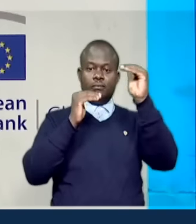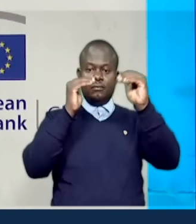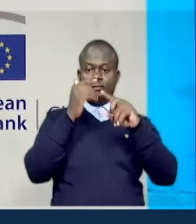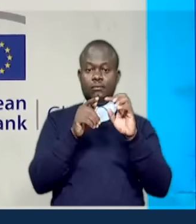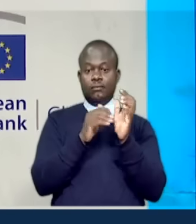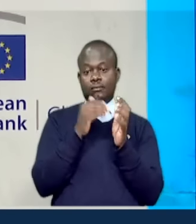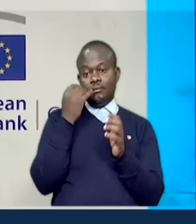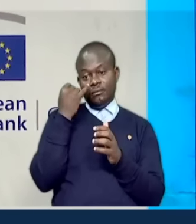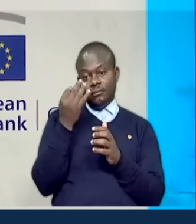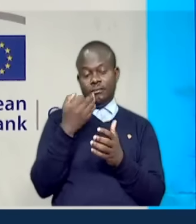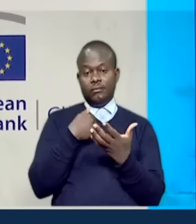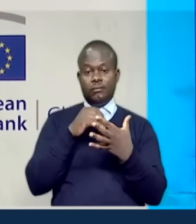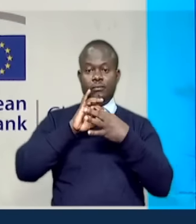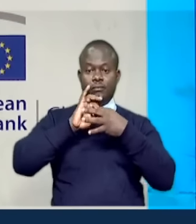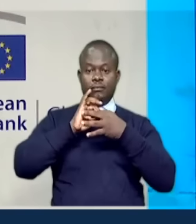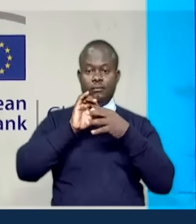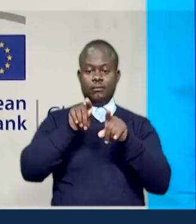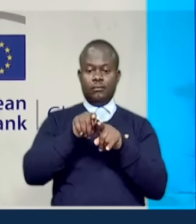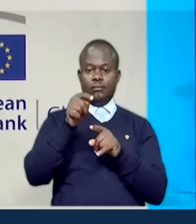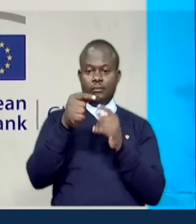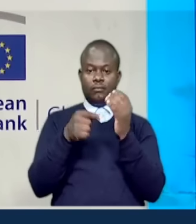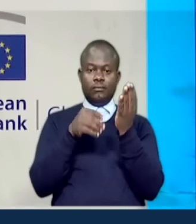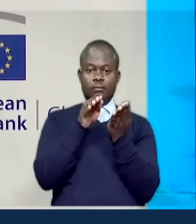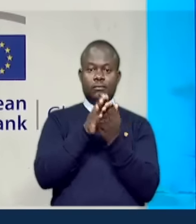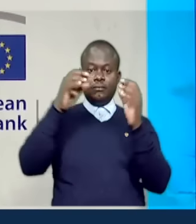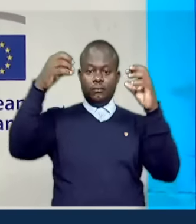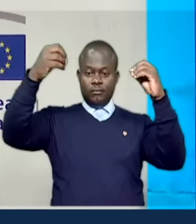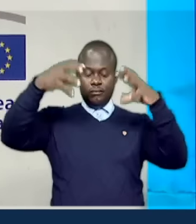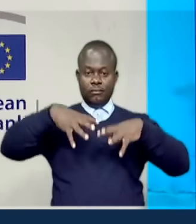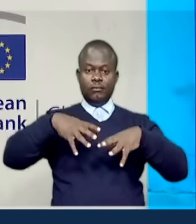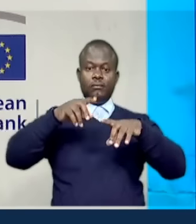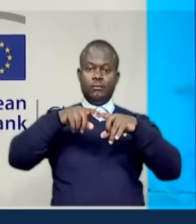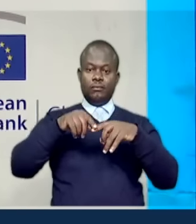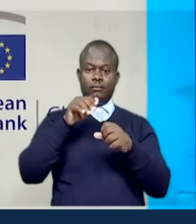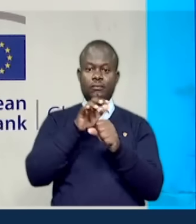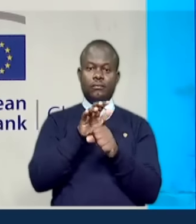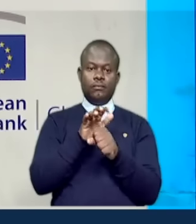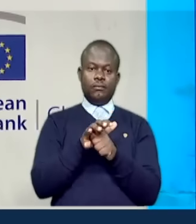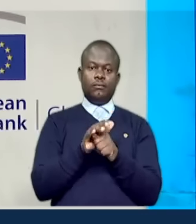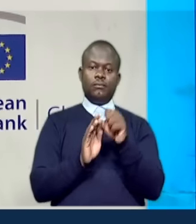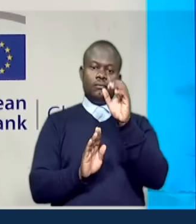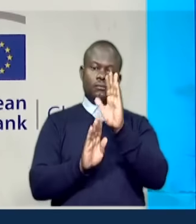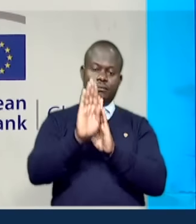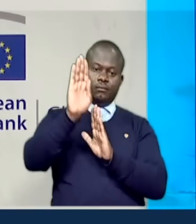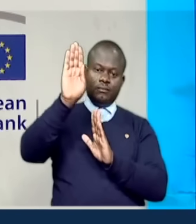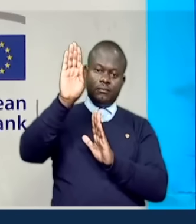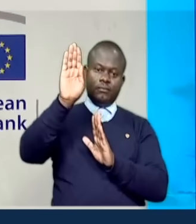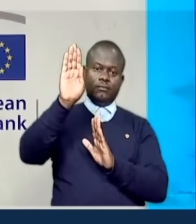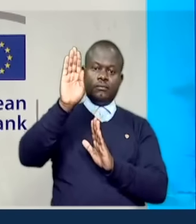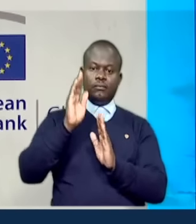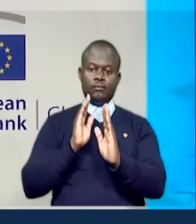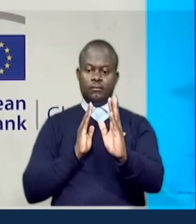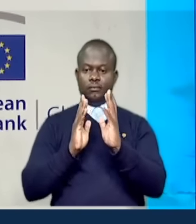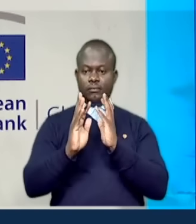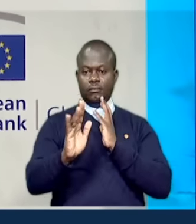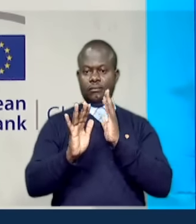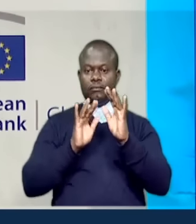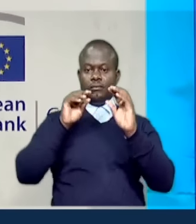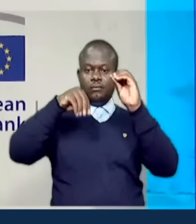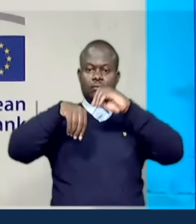nk'iyo tugiranye ubufatanye nk'ubu na banki ya Kigali bushingiye ahanini ku guteza imbere uruhererekane